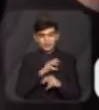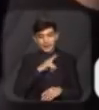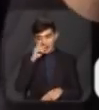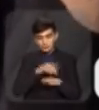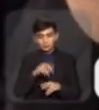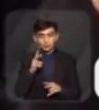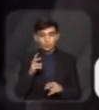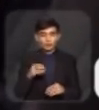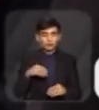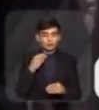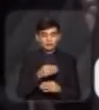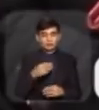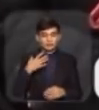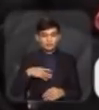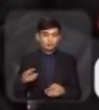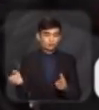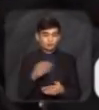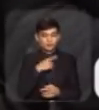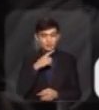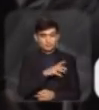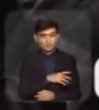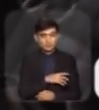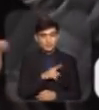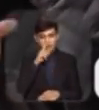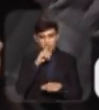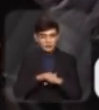Депутаты? Пусть оставят его себе.